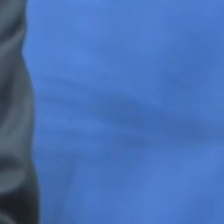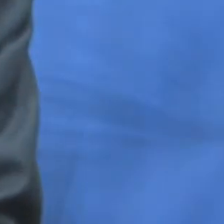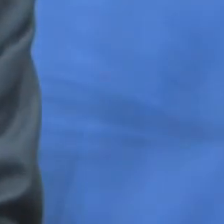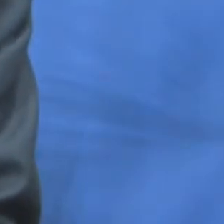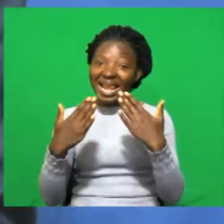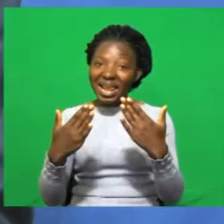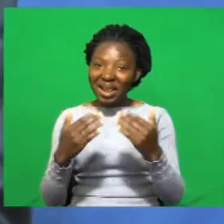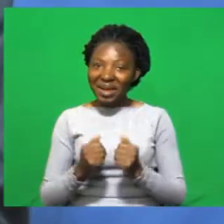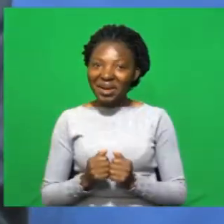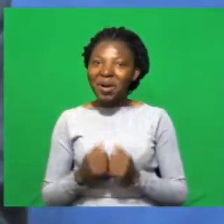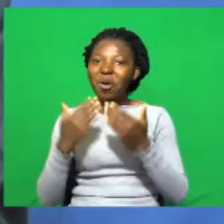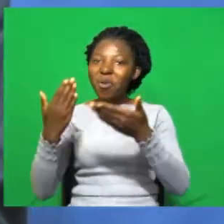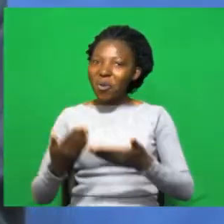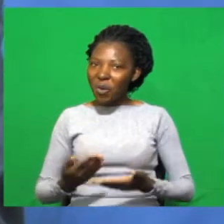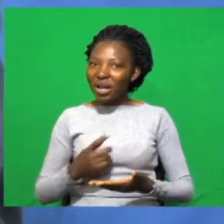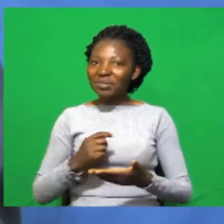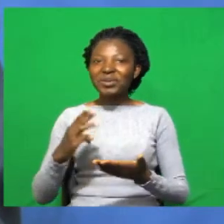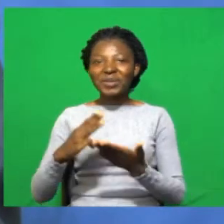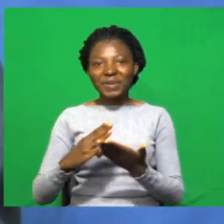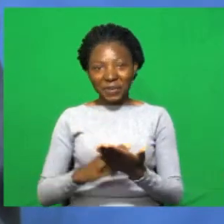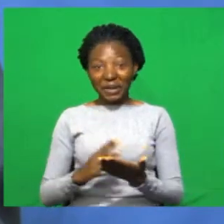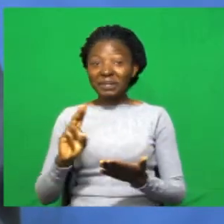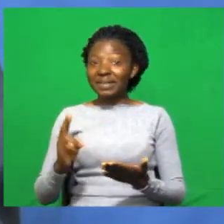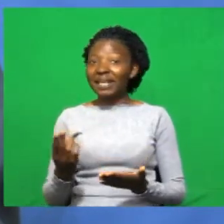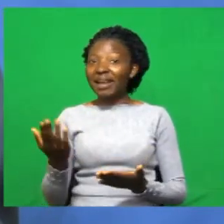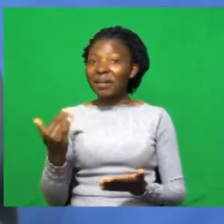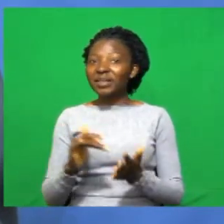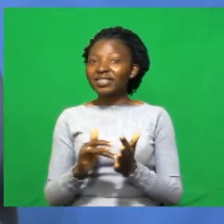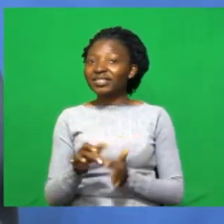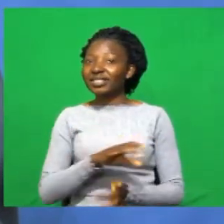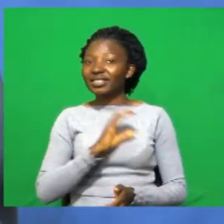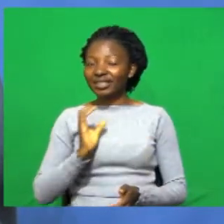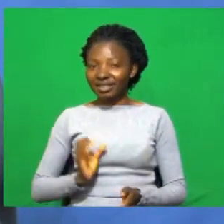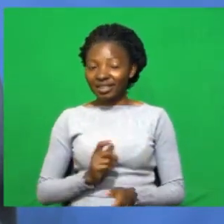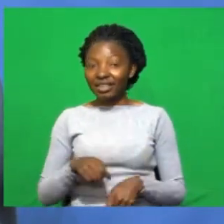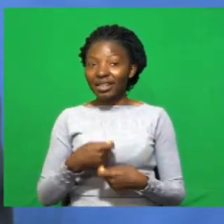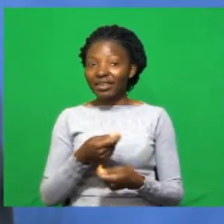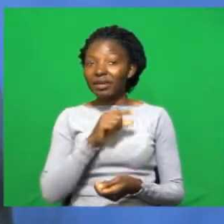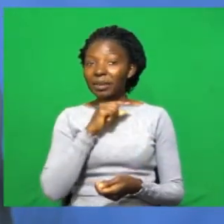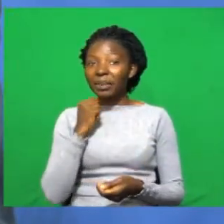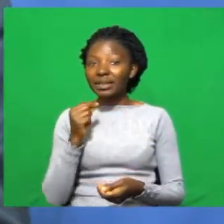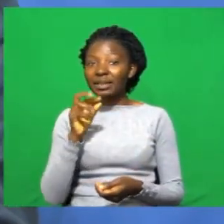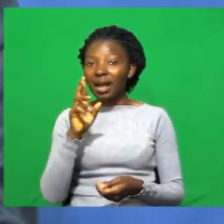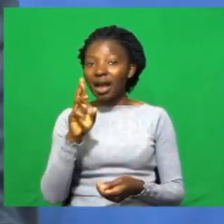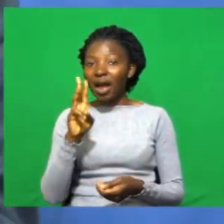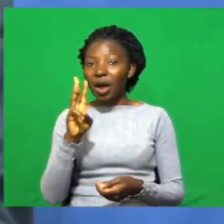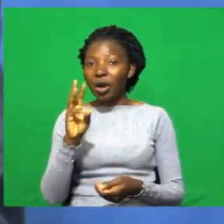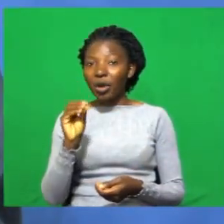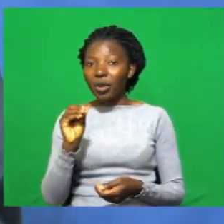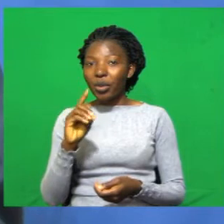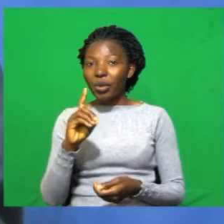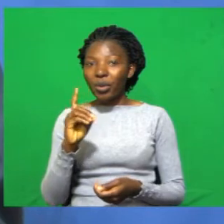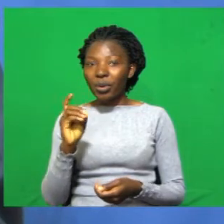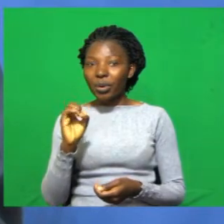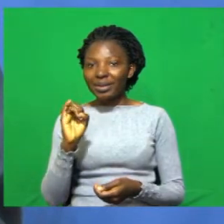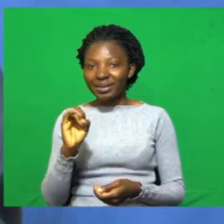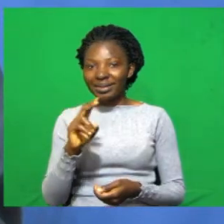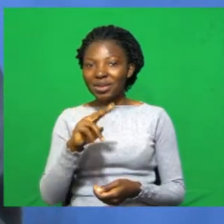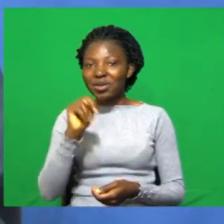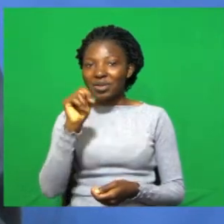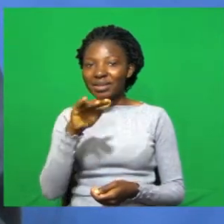Kwazwai vateereri, tinomuchingamidzai kuchirongwa The Second Coming of Christ chamunopiwa naPastor Gift Rhodzi